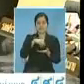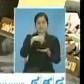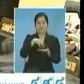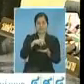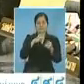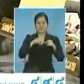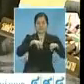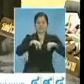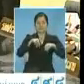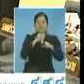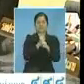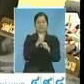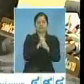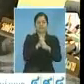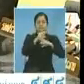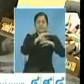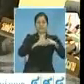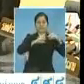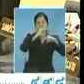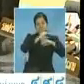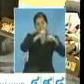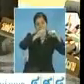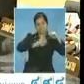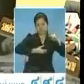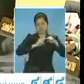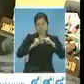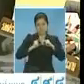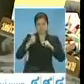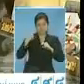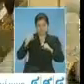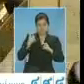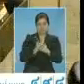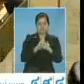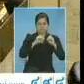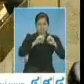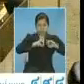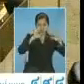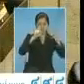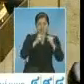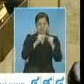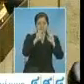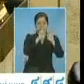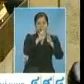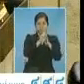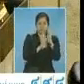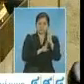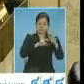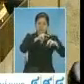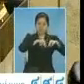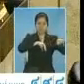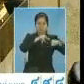าการดำเนินการทุกขั้นตอนจะต้องมีความโปร่งใสและก็เข้มงวดกว่าโครงการ